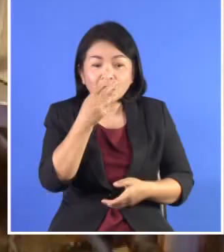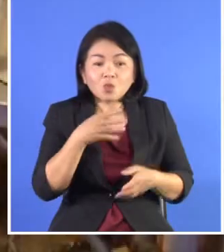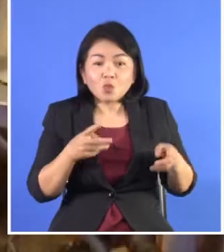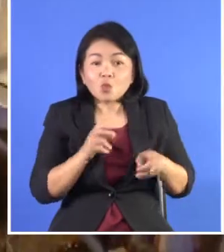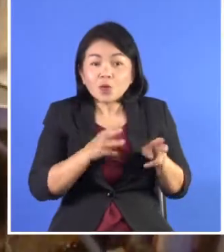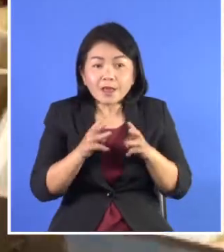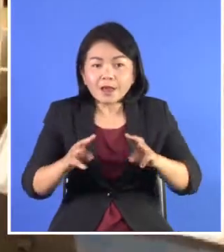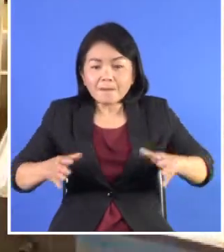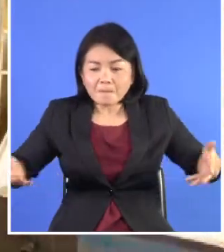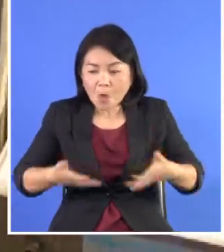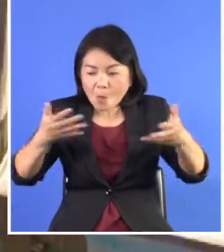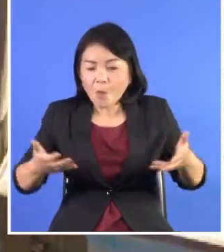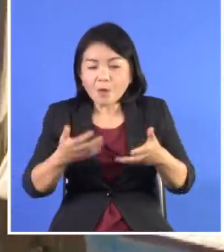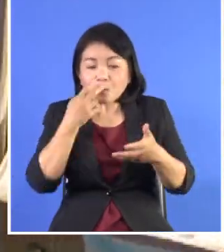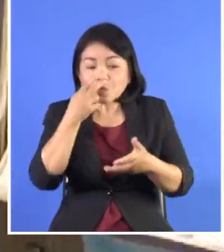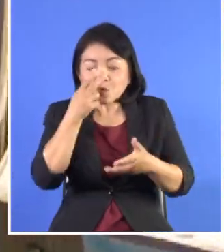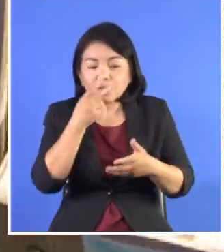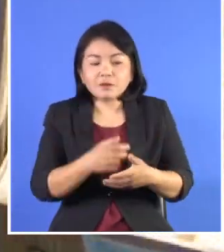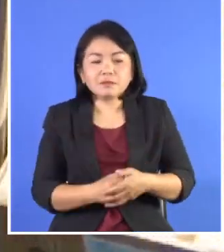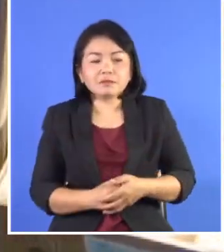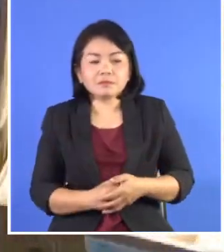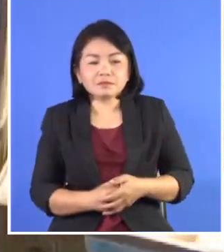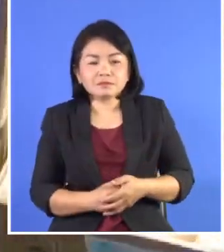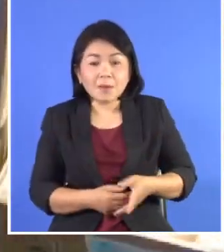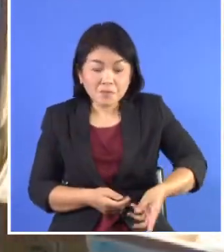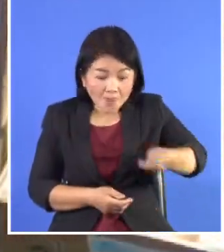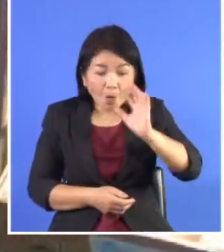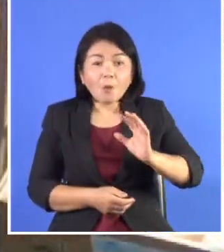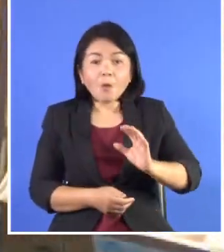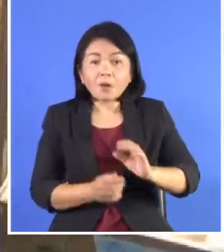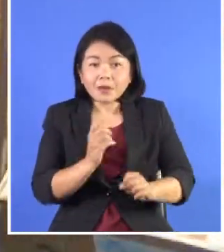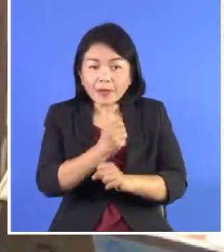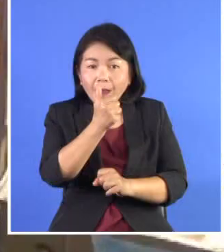ควงตะหลิวคว้าบขึ้นมาแบบนี้นะคะ เนื้อแน่นๆหนาๆนะ